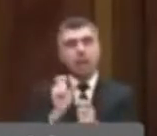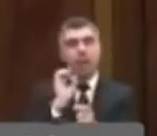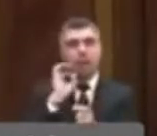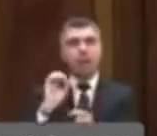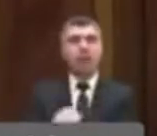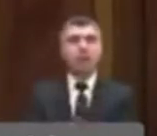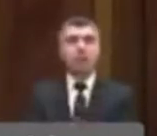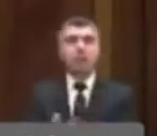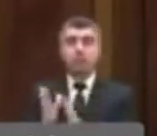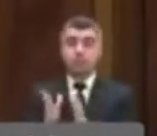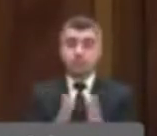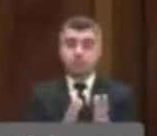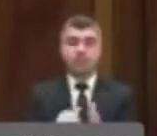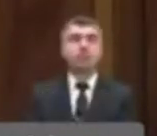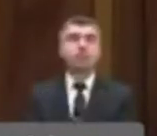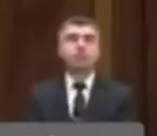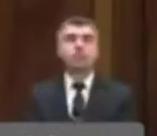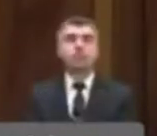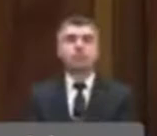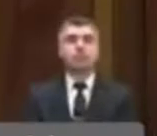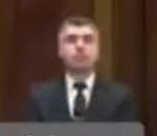أنا